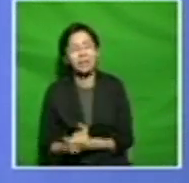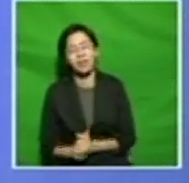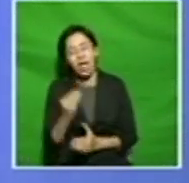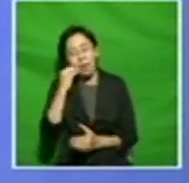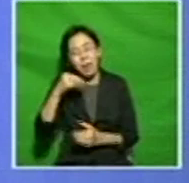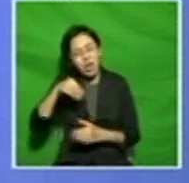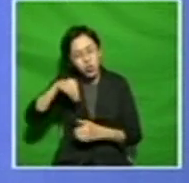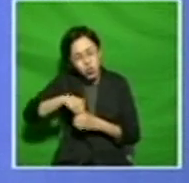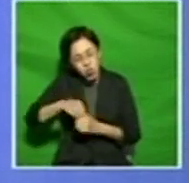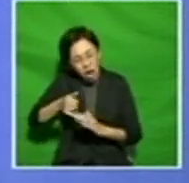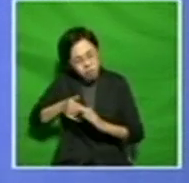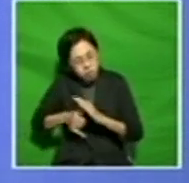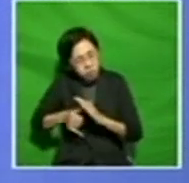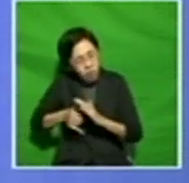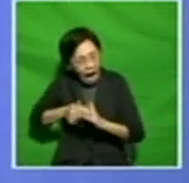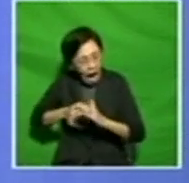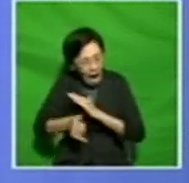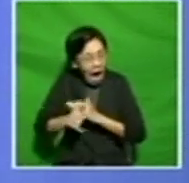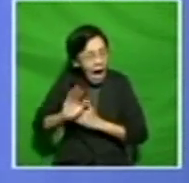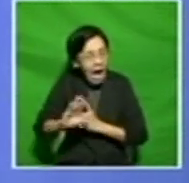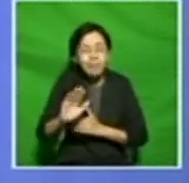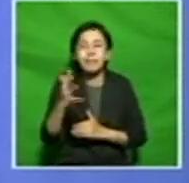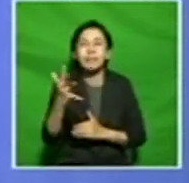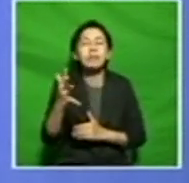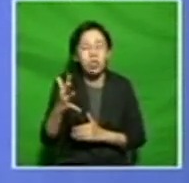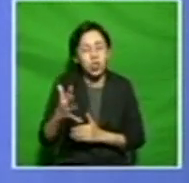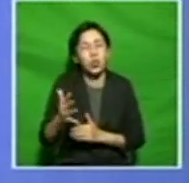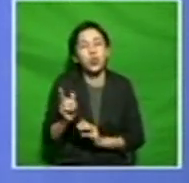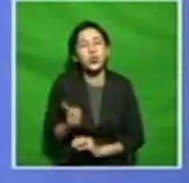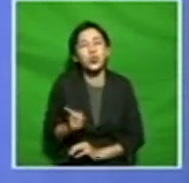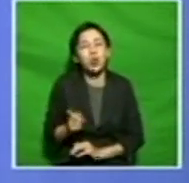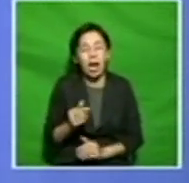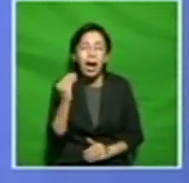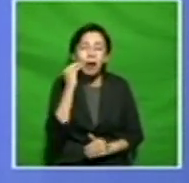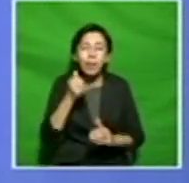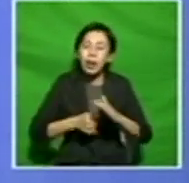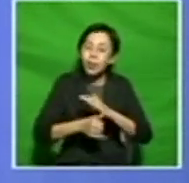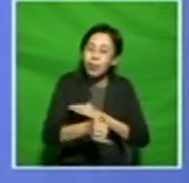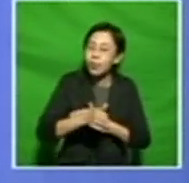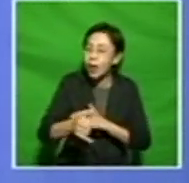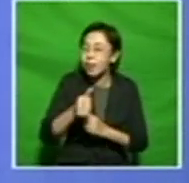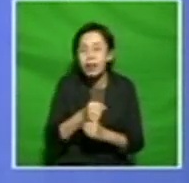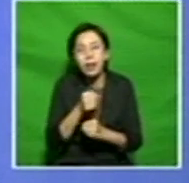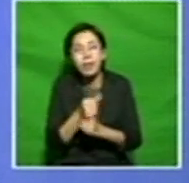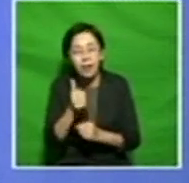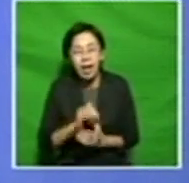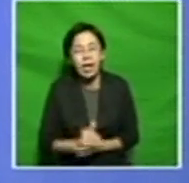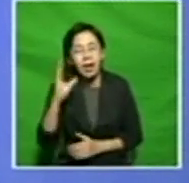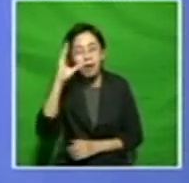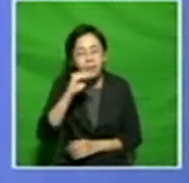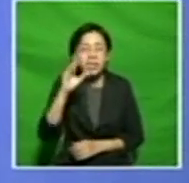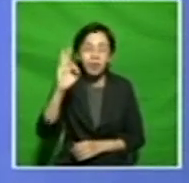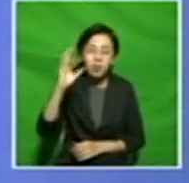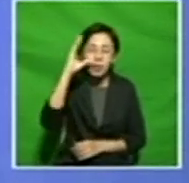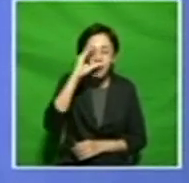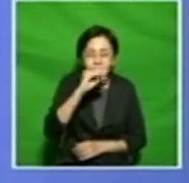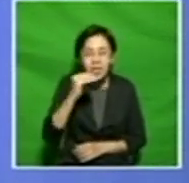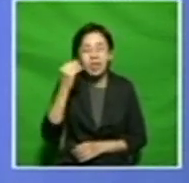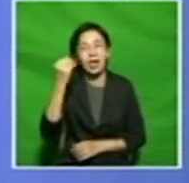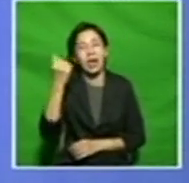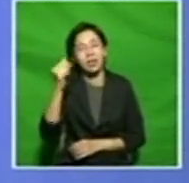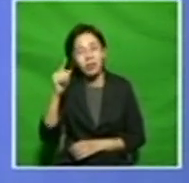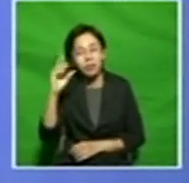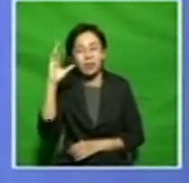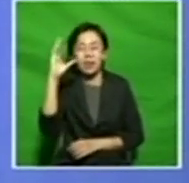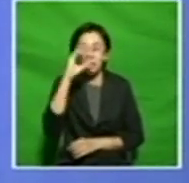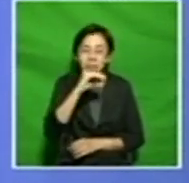เพราะฉะนั้นยังไม่ประกาศเคอร์ฟิวยังออกจากบ้าน 3:00 น 5:00 น 3:00 น 5:00 นก็ยัง